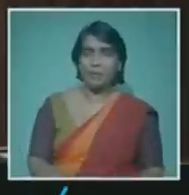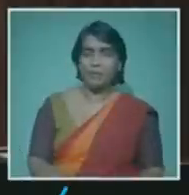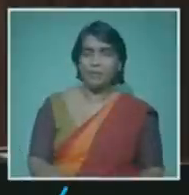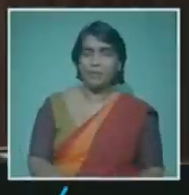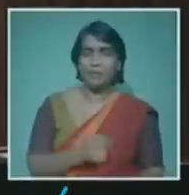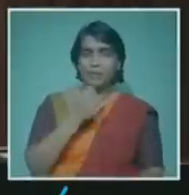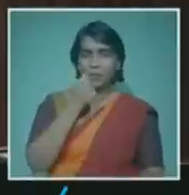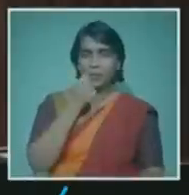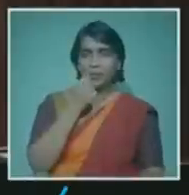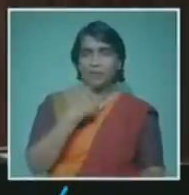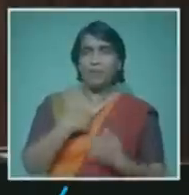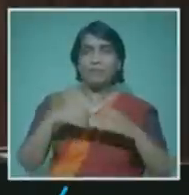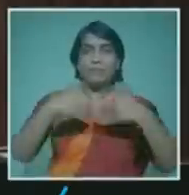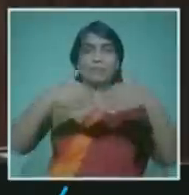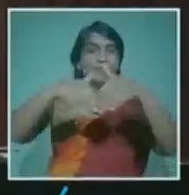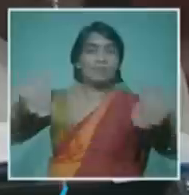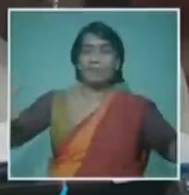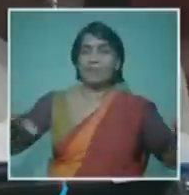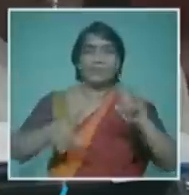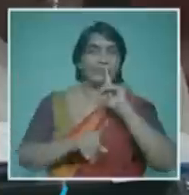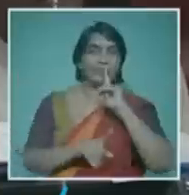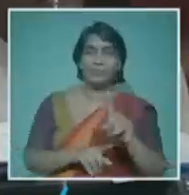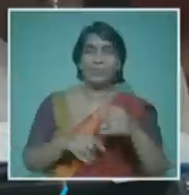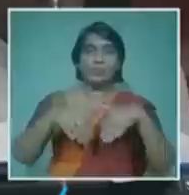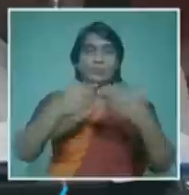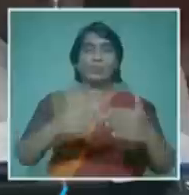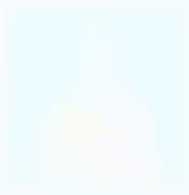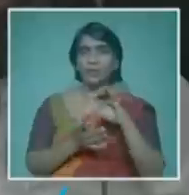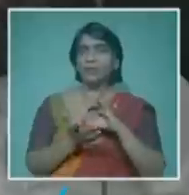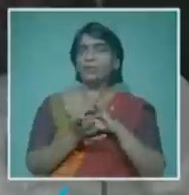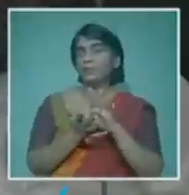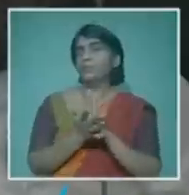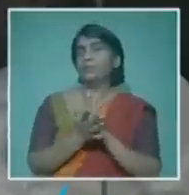කිව්වා අපි ඉස්සරහ පෙළියේ මේ ඉස්සරහ වාඩි වෙලා ඉන්න අය නෙවෙයි ඒ පැත්තේ